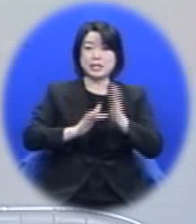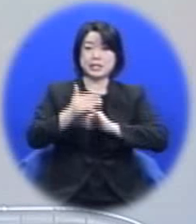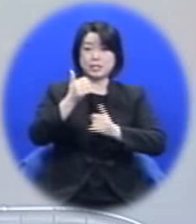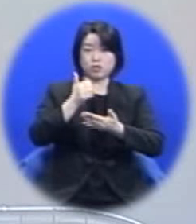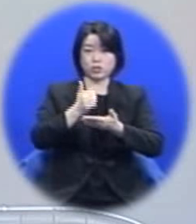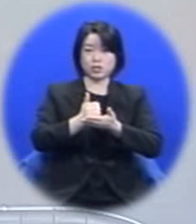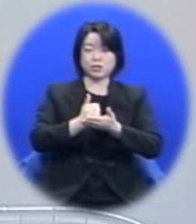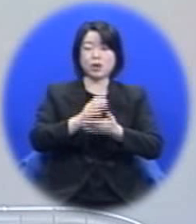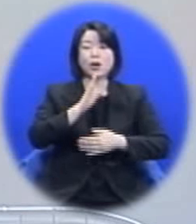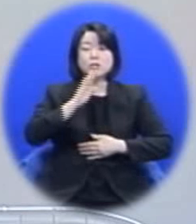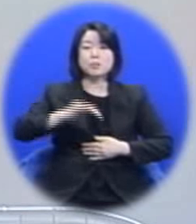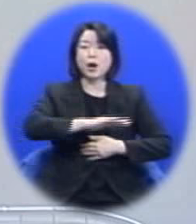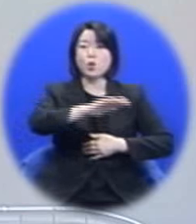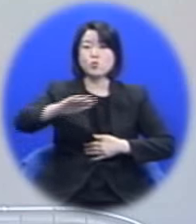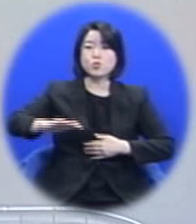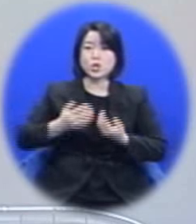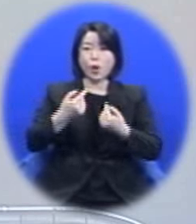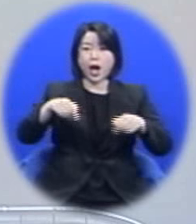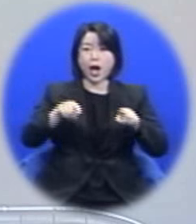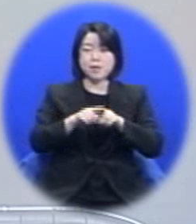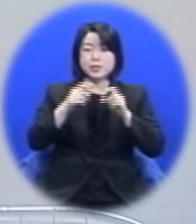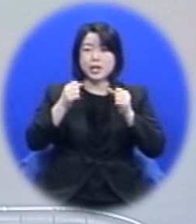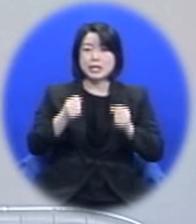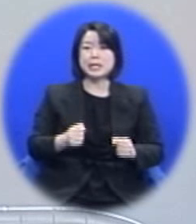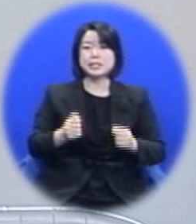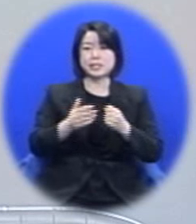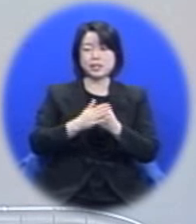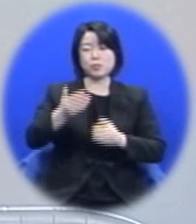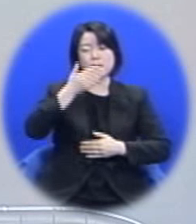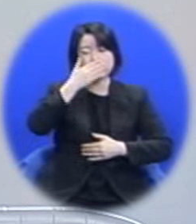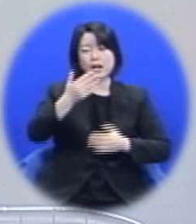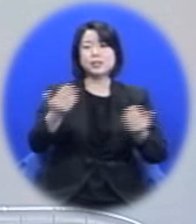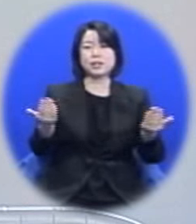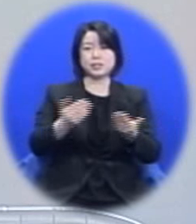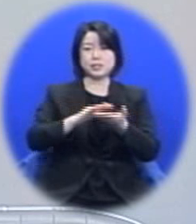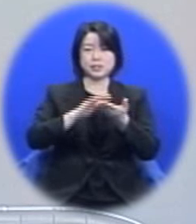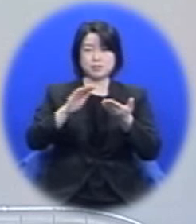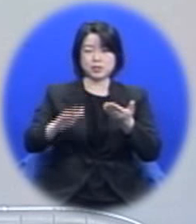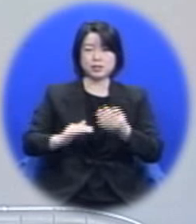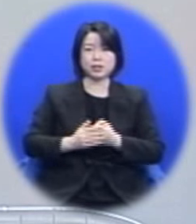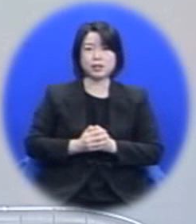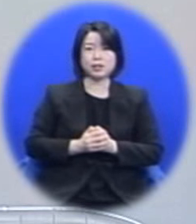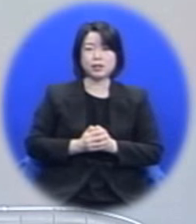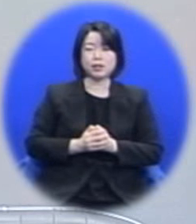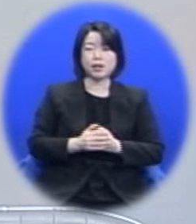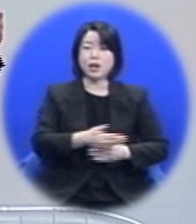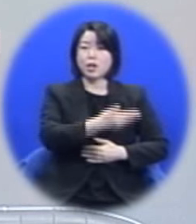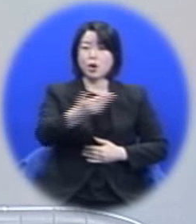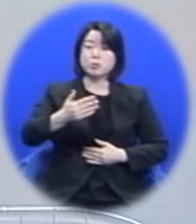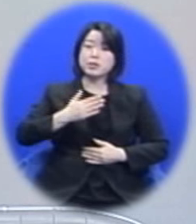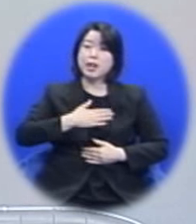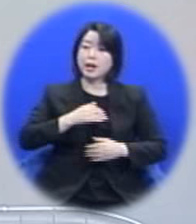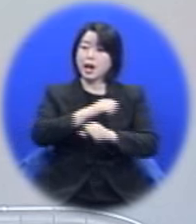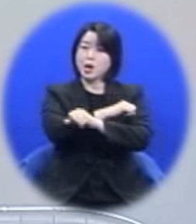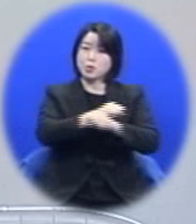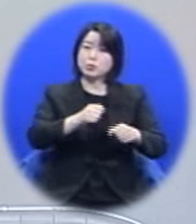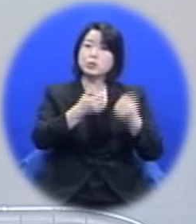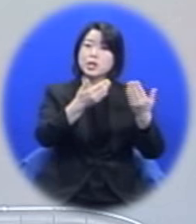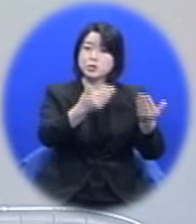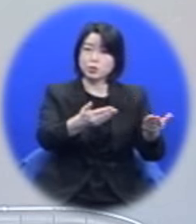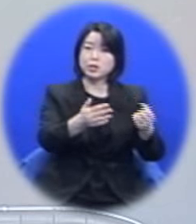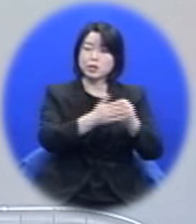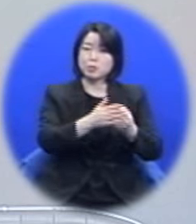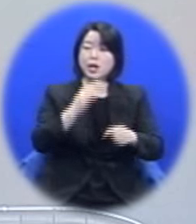예수님께서 정말 우리와 함께 하시기 때문에 가능한 일이에요. 여러분, 내가 용서했으니 하나님